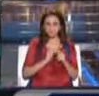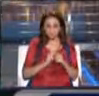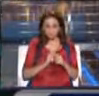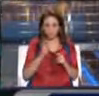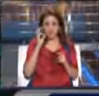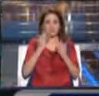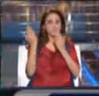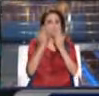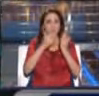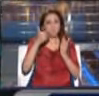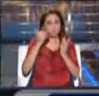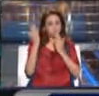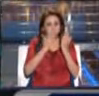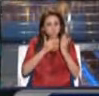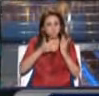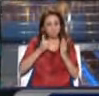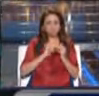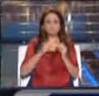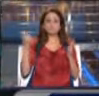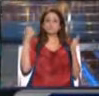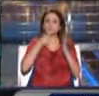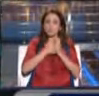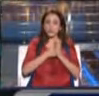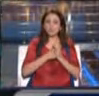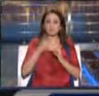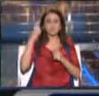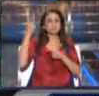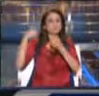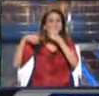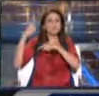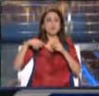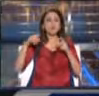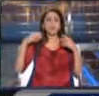يقرا ويكون مؤهل ويكون له خلفيه